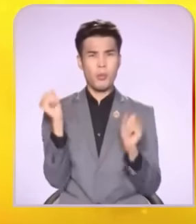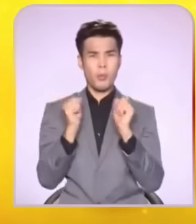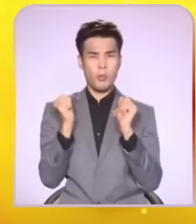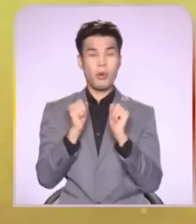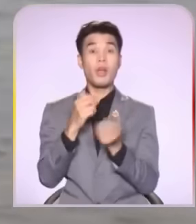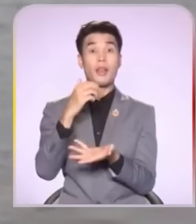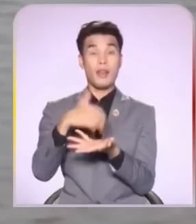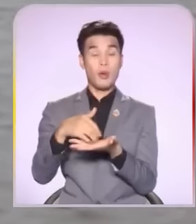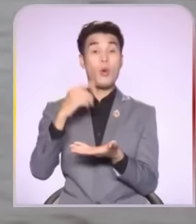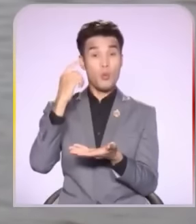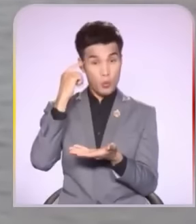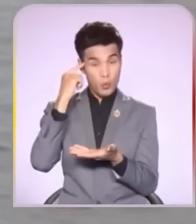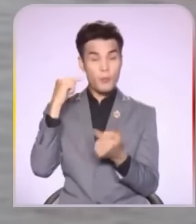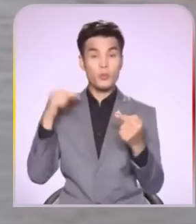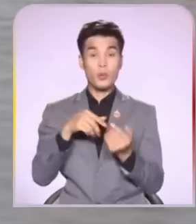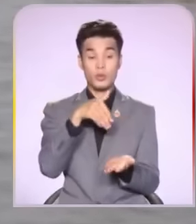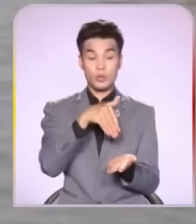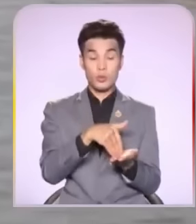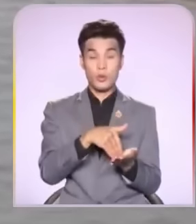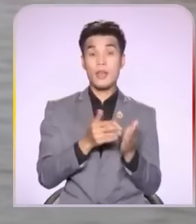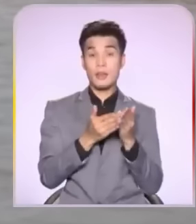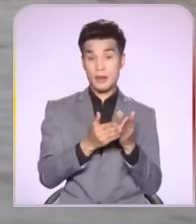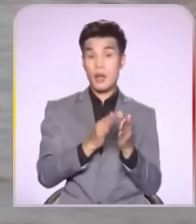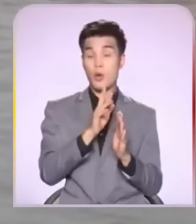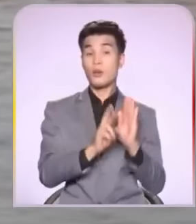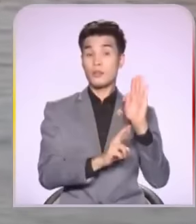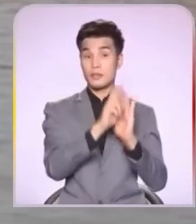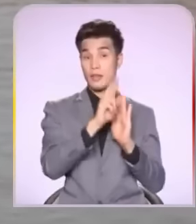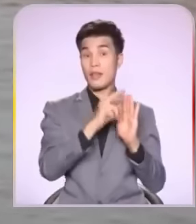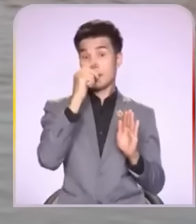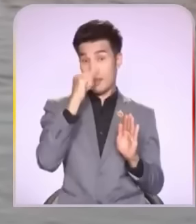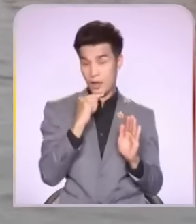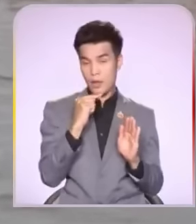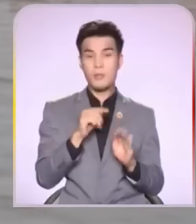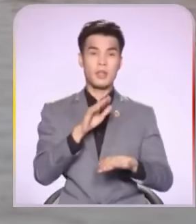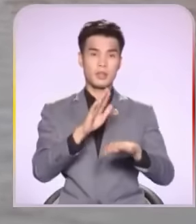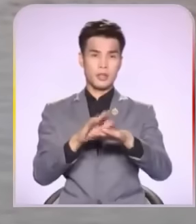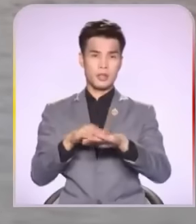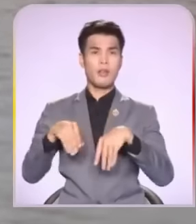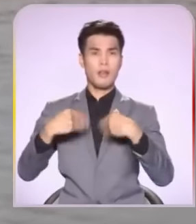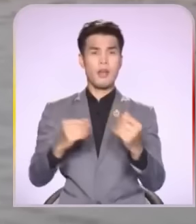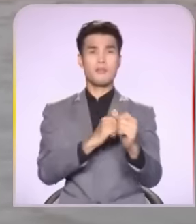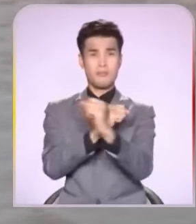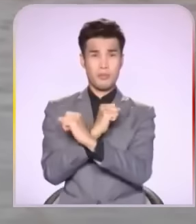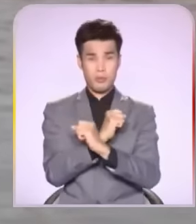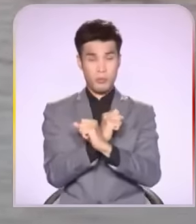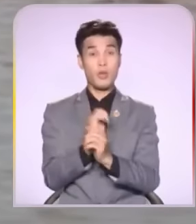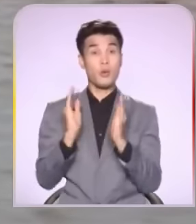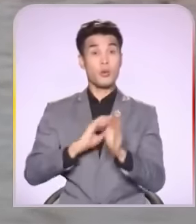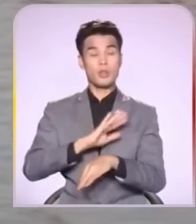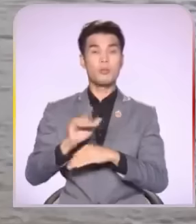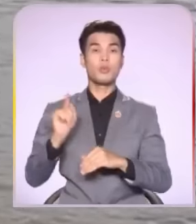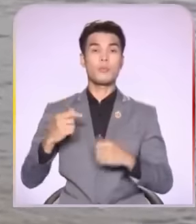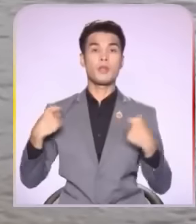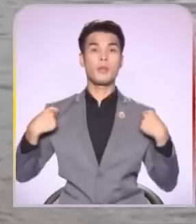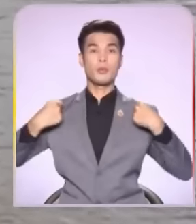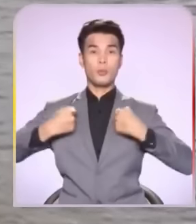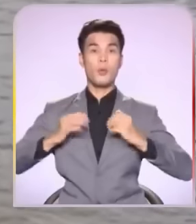ต้องให้ข้อมูลแบบนี้นะว่ากรมเจ้าท่าสำนักงานเชเนี่ยมีการกำชับเรื่องของความปลอดภัยผู้โดยสทุกคนใส่